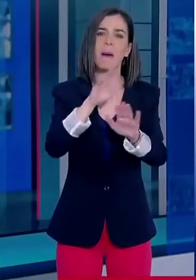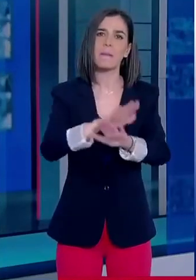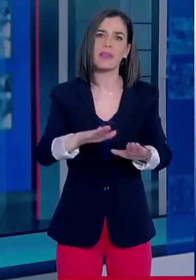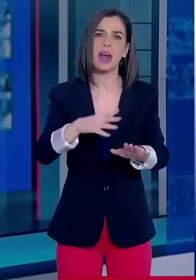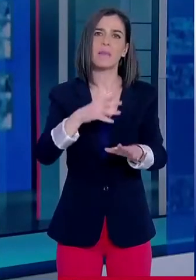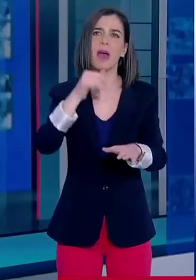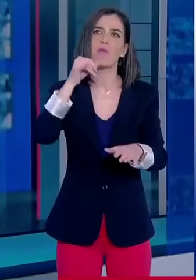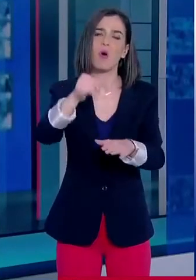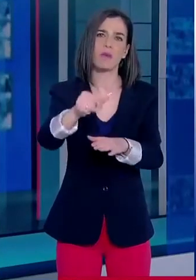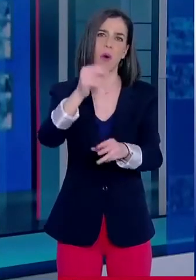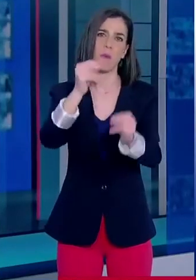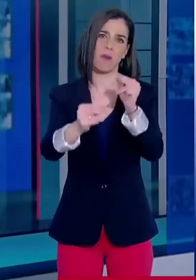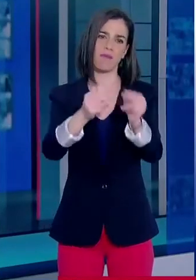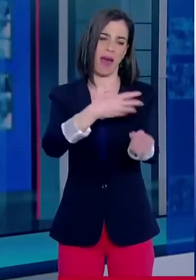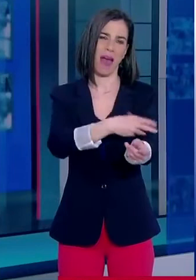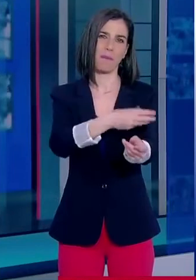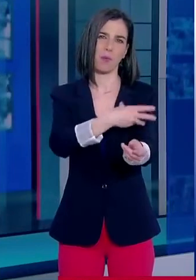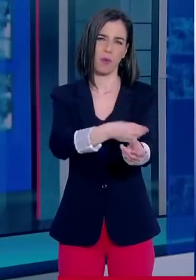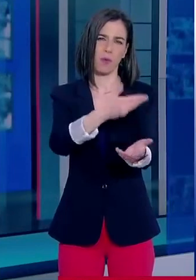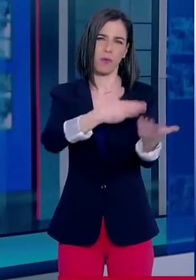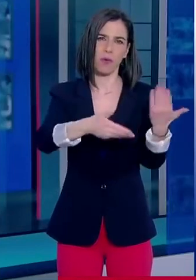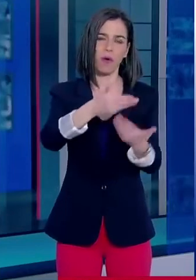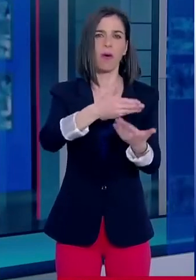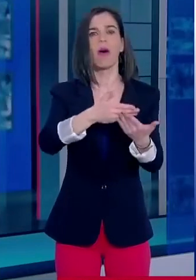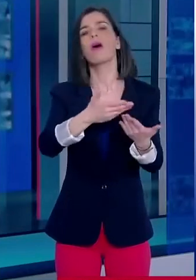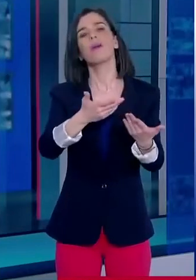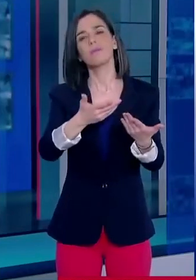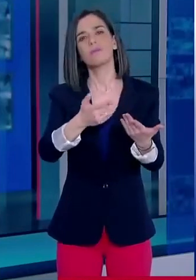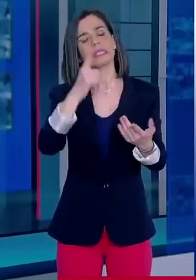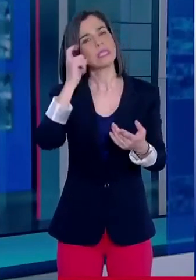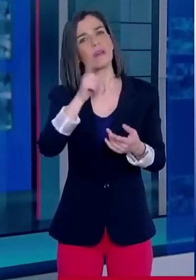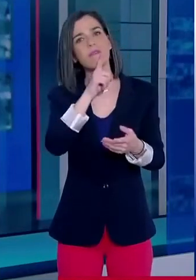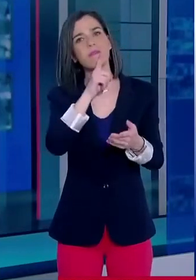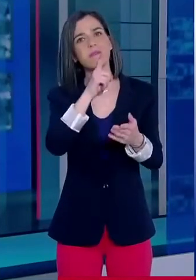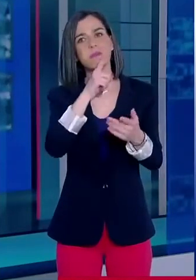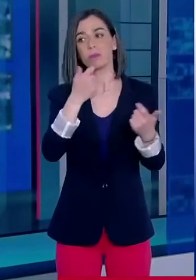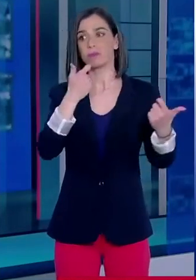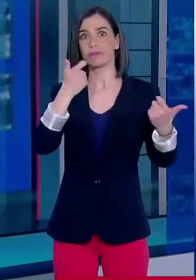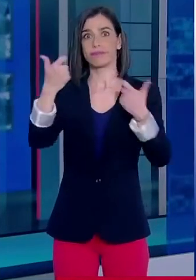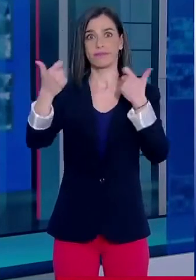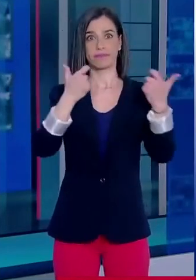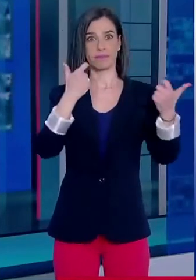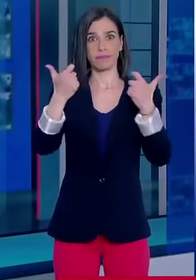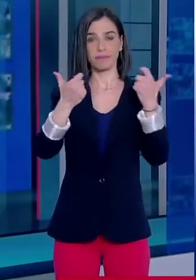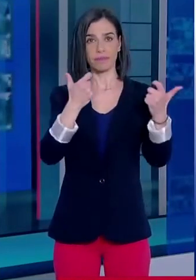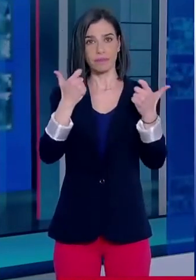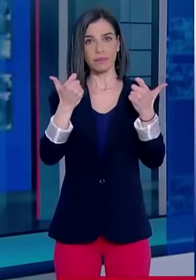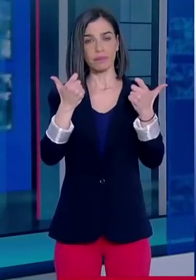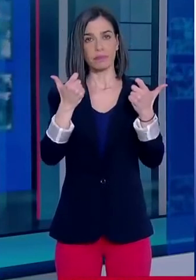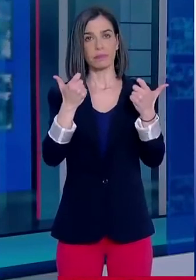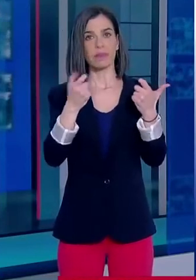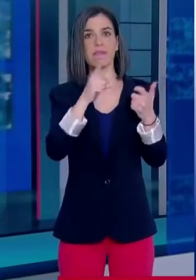αυτή τη χρόνια νόσο είναι ευαίσθητος πληθυσμός. Και γνωρίζω ότι και στα πλαίσια αυτής της επαγρύπνησης